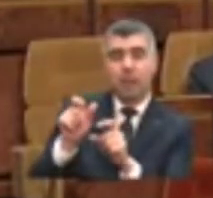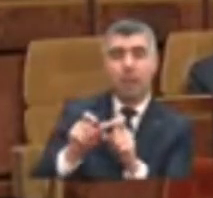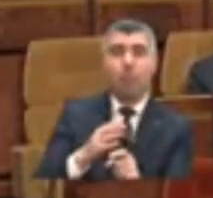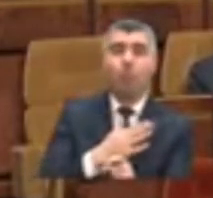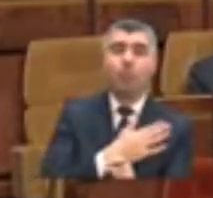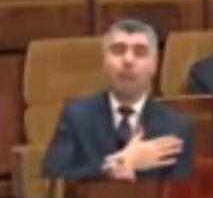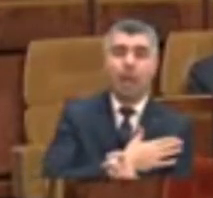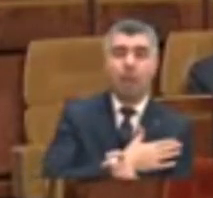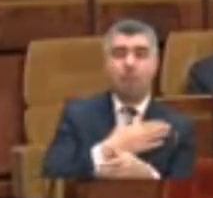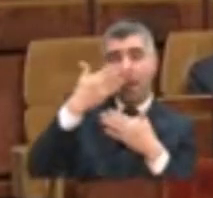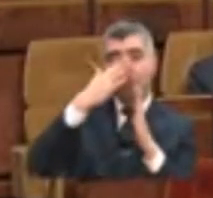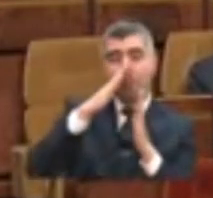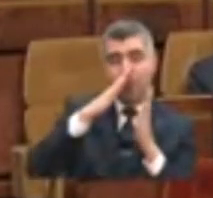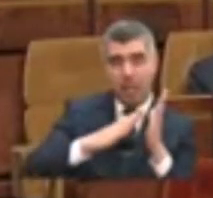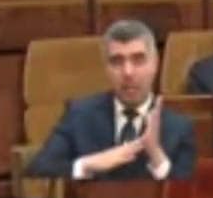المغربي